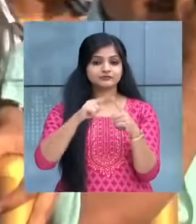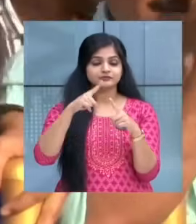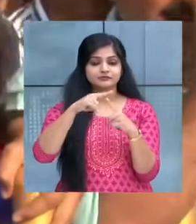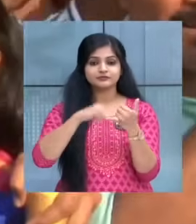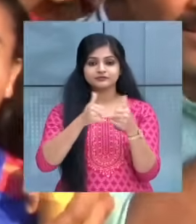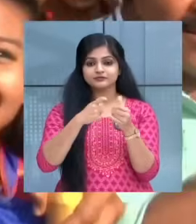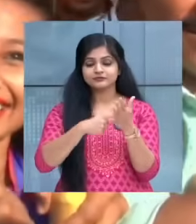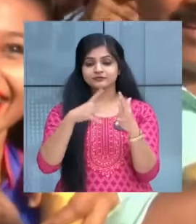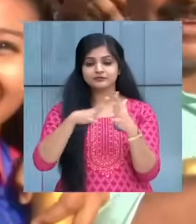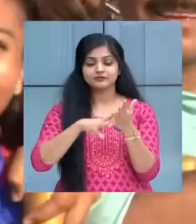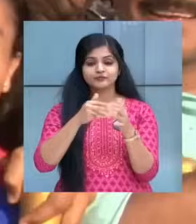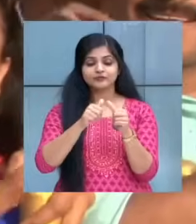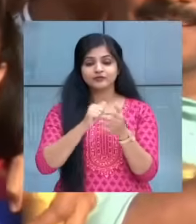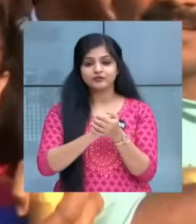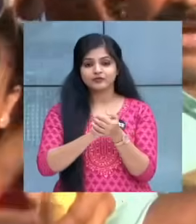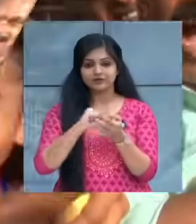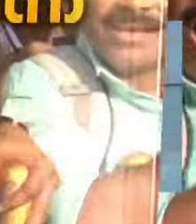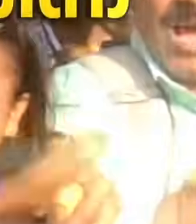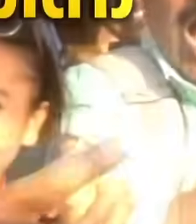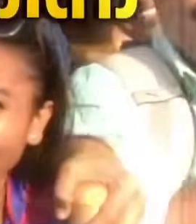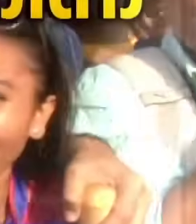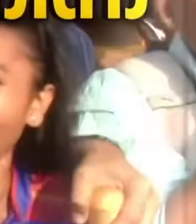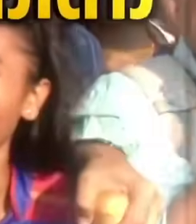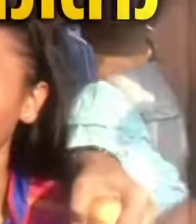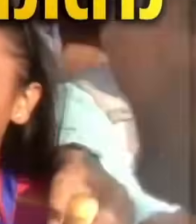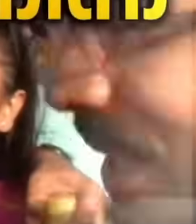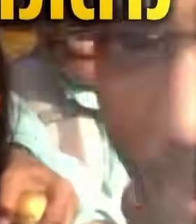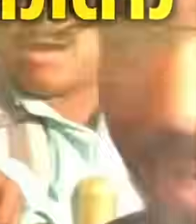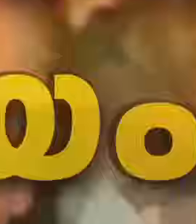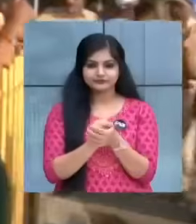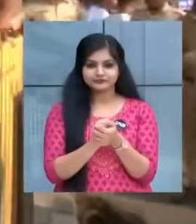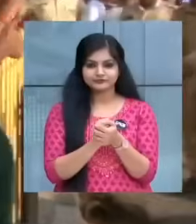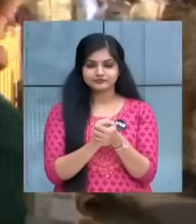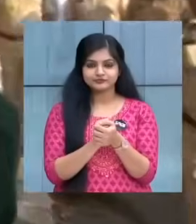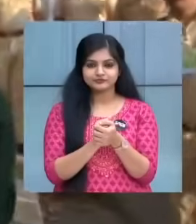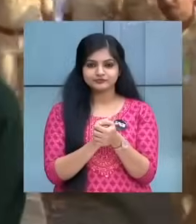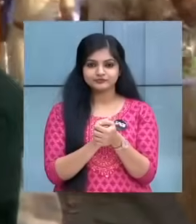लेगा, हार्दिक पांड्या 0 पे आउट होगा और 1 ओवर में 36 रन लेगा।